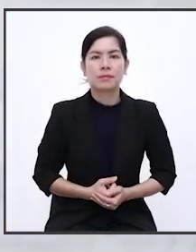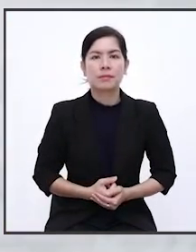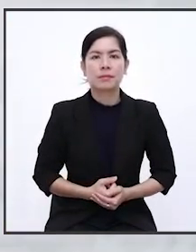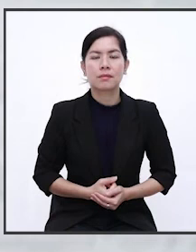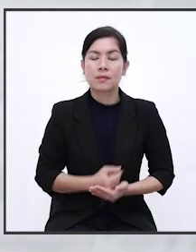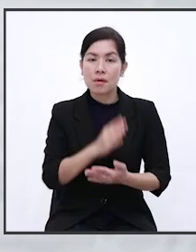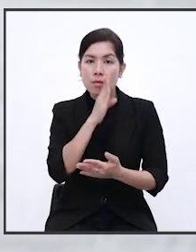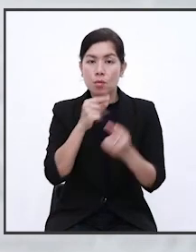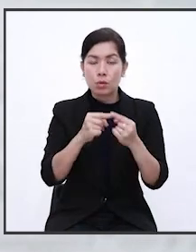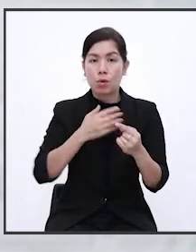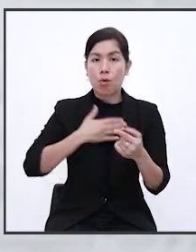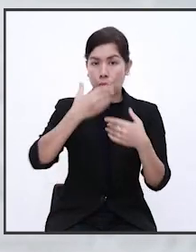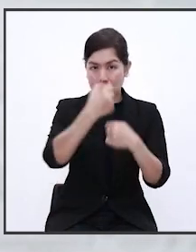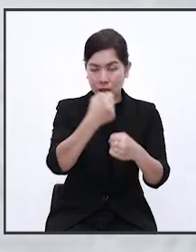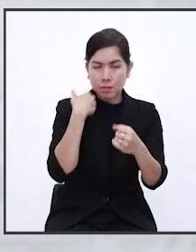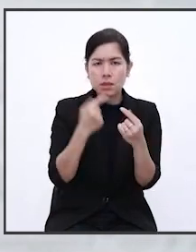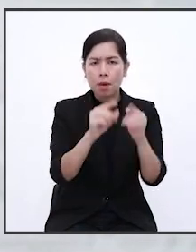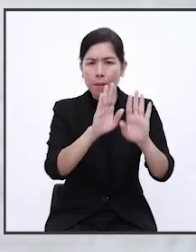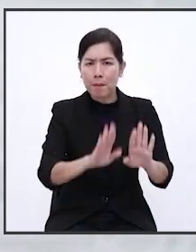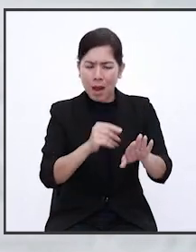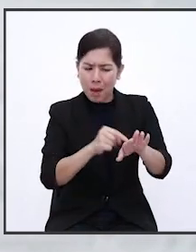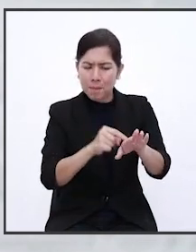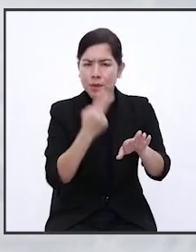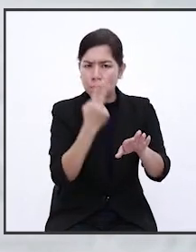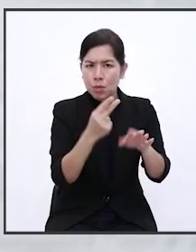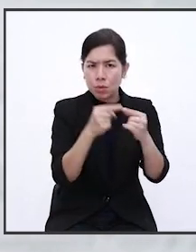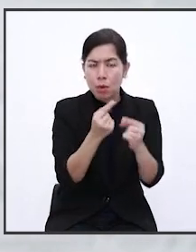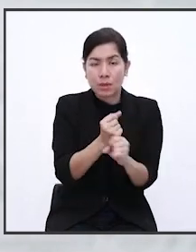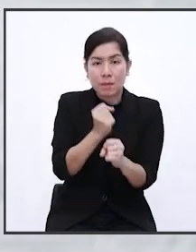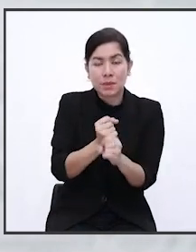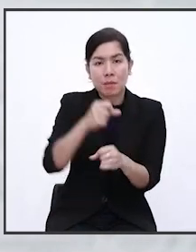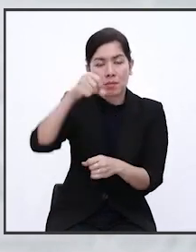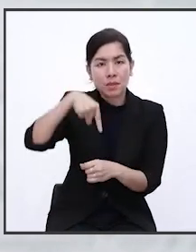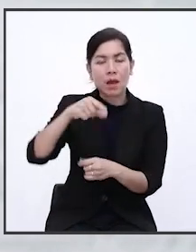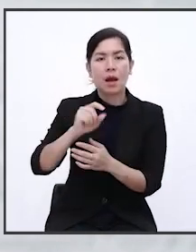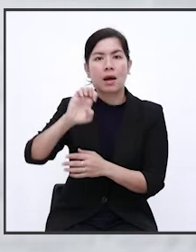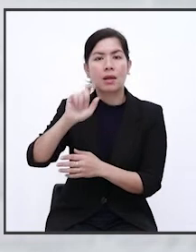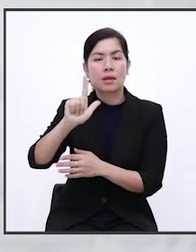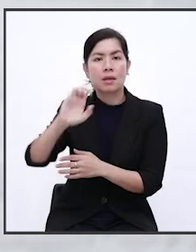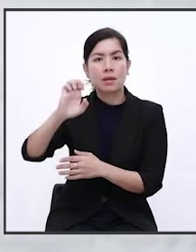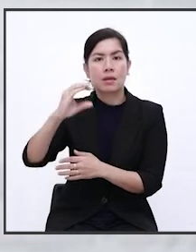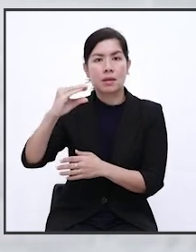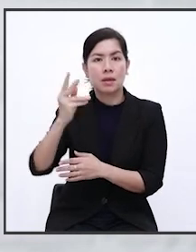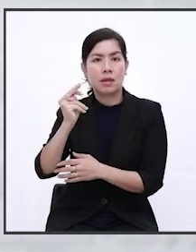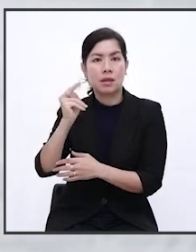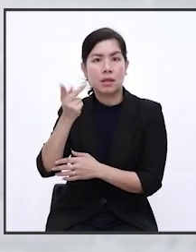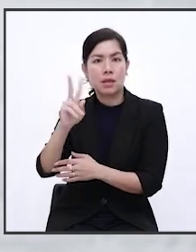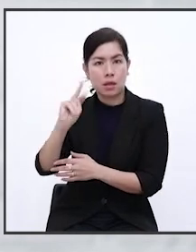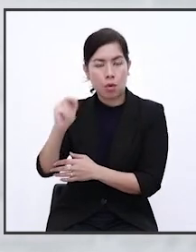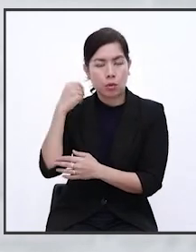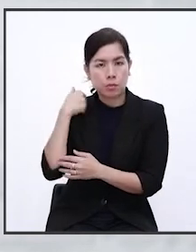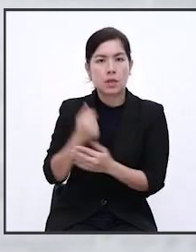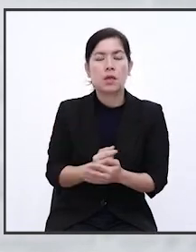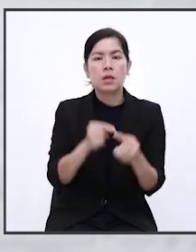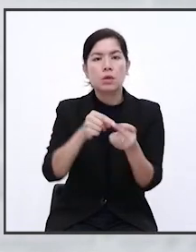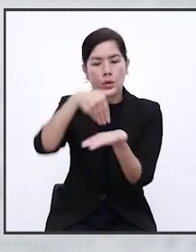ถ้าหากว่าคุณผู้ชมสนใจอวัยวะเทียมจากซิลิโคนเสมือนจริงนี้นะคะสามารถติดต่อสอบถามเพื่อหาข้อมูลเพิ่มเติมได้นะคะจากสถาบัน